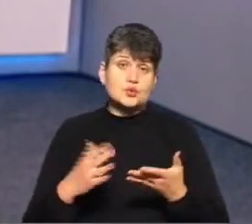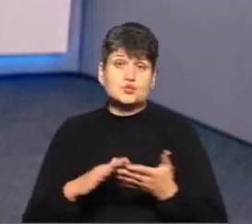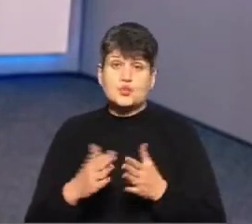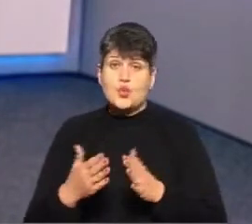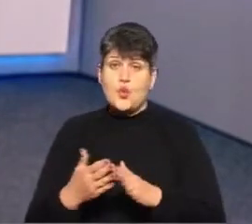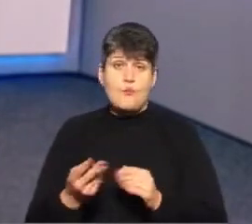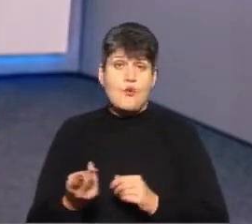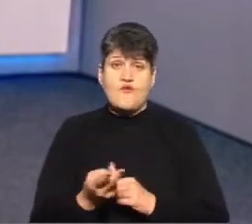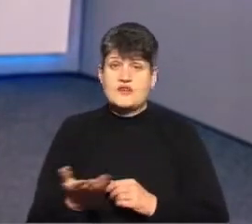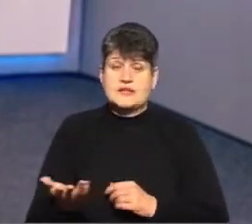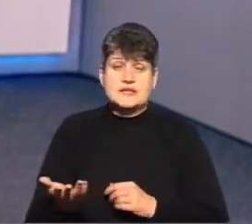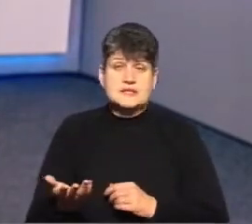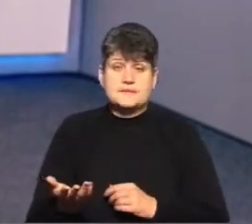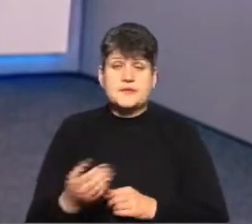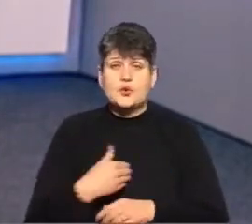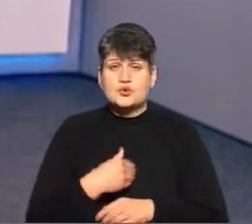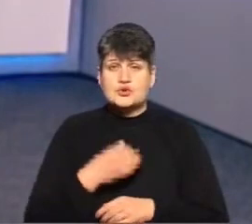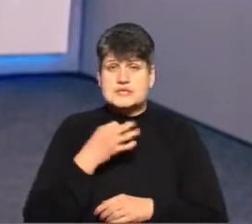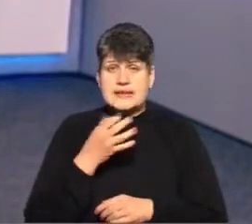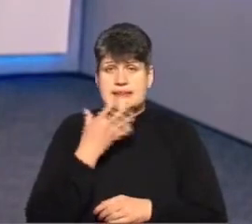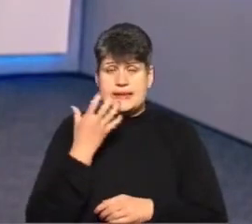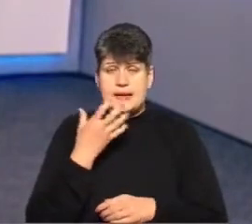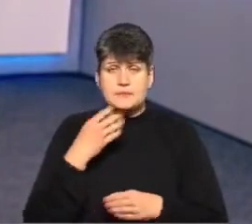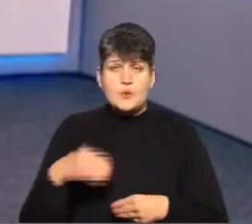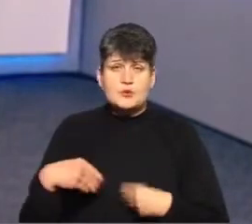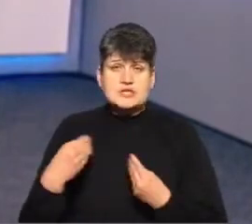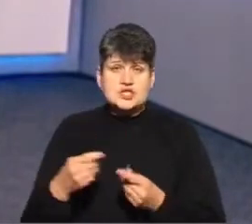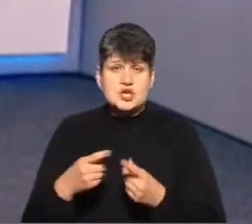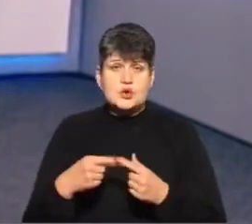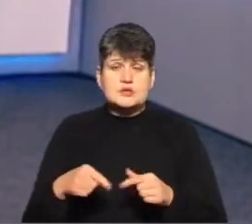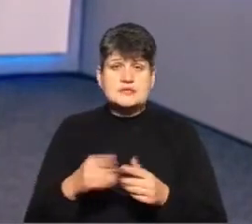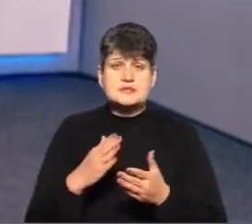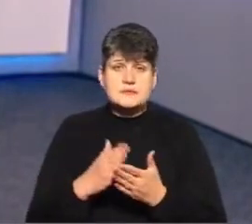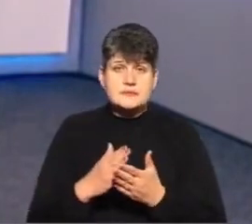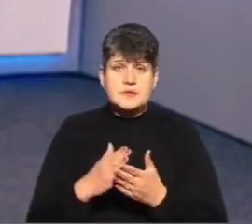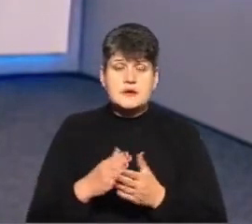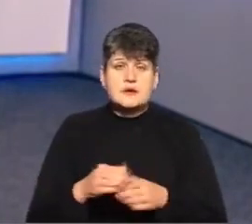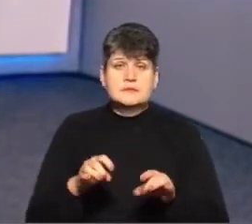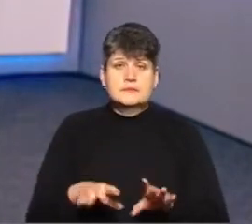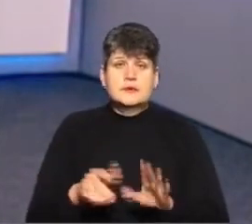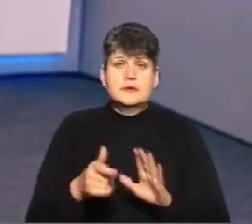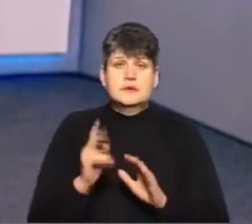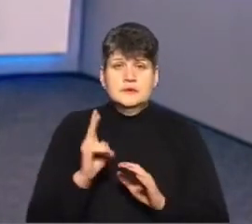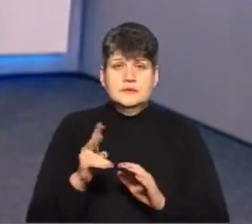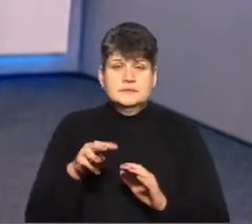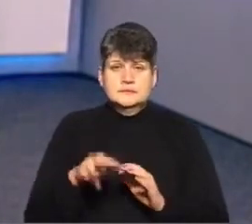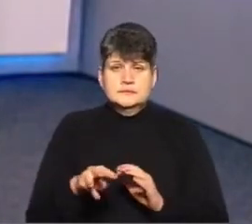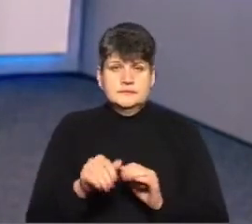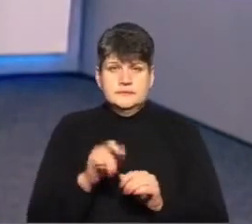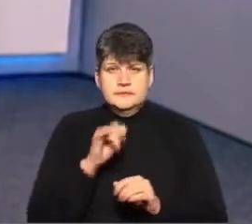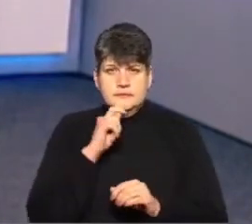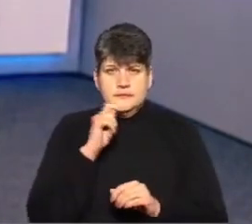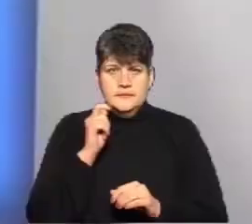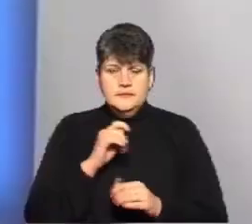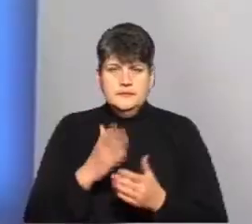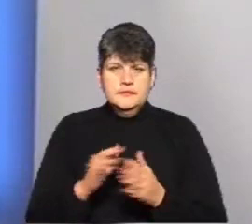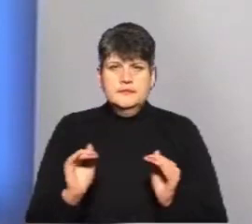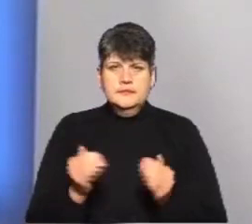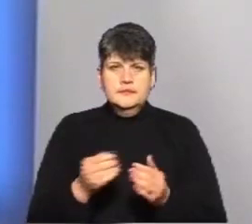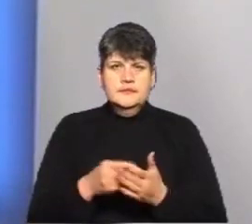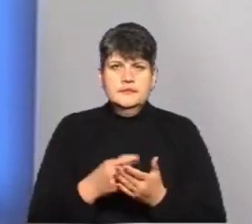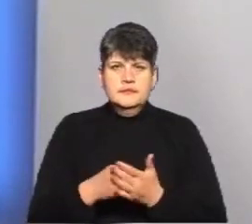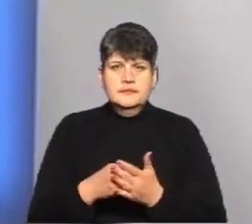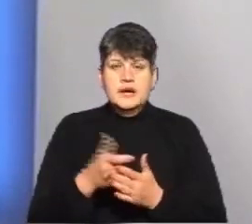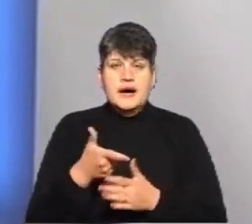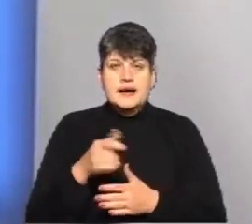Ну, хочу сказати, теплопостачальні організації мають постанову КМУ, яка обмежує їхню вартість газу, тобто на них ще